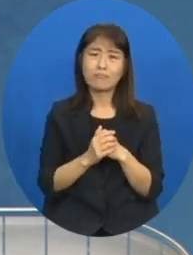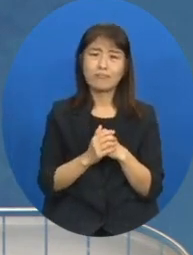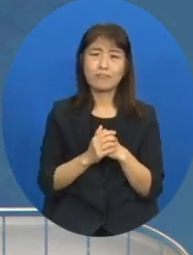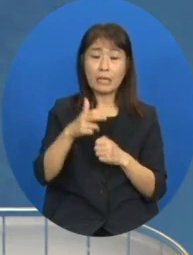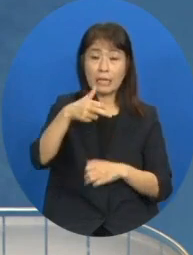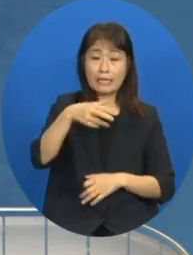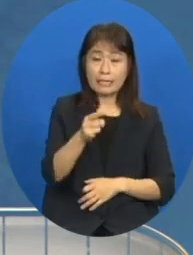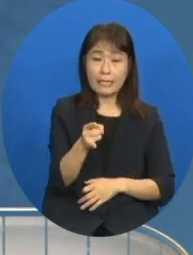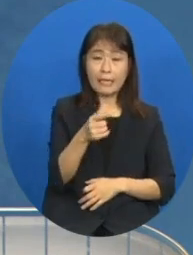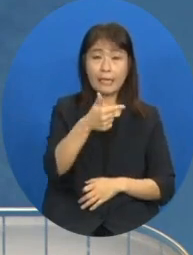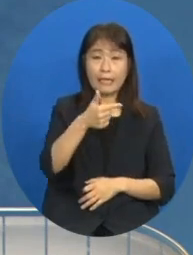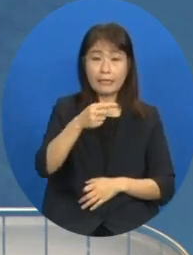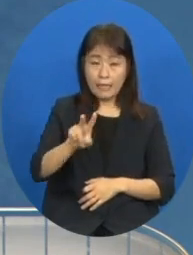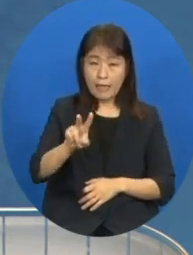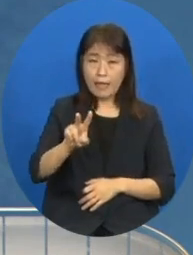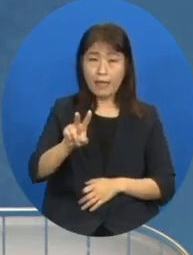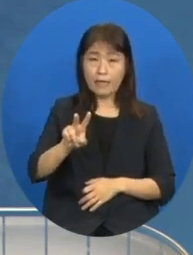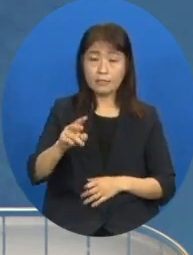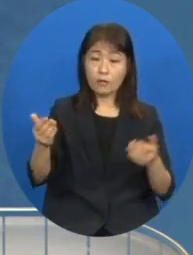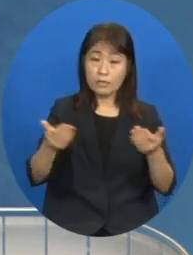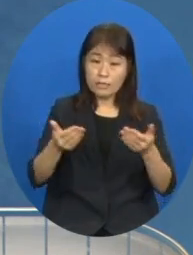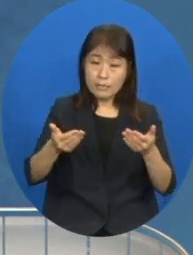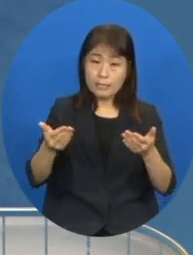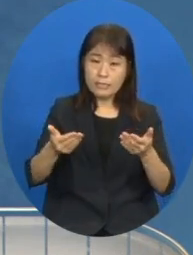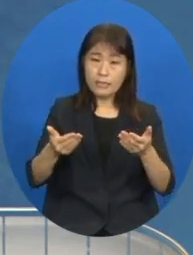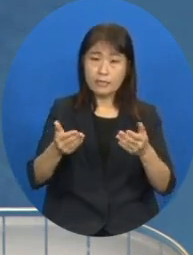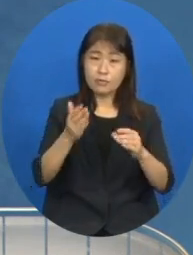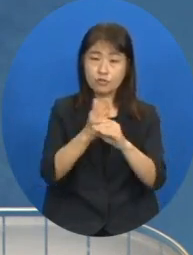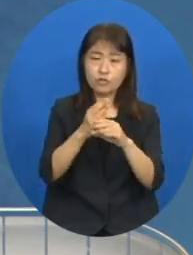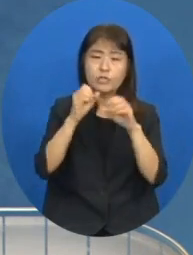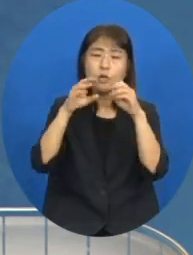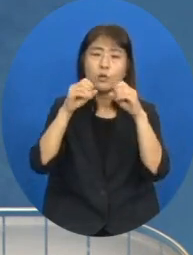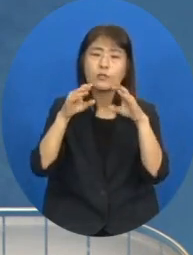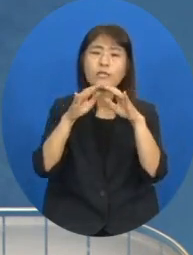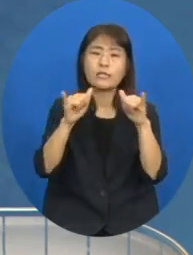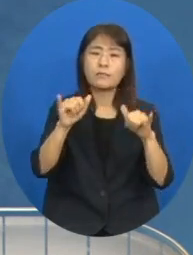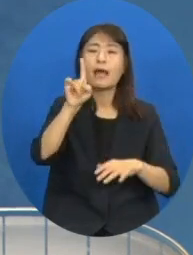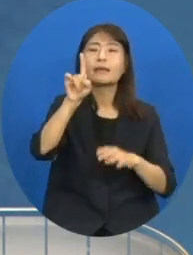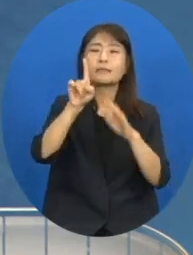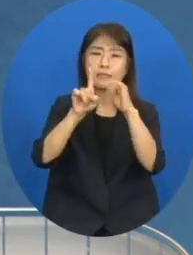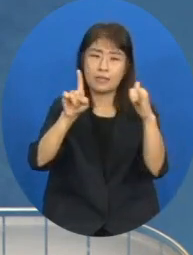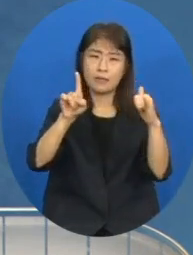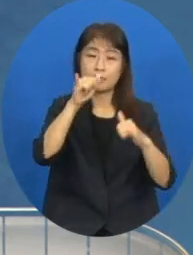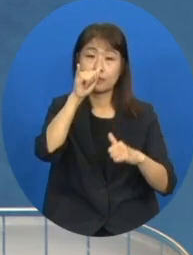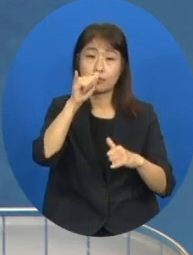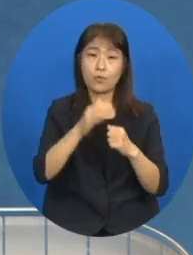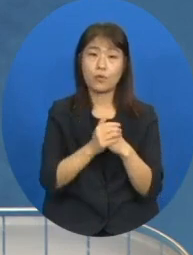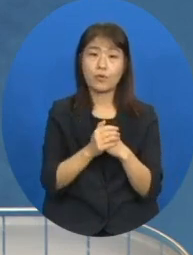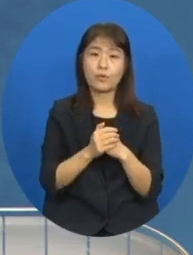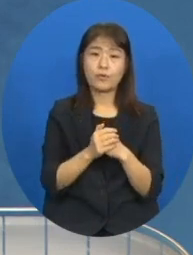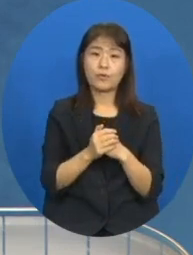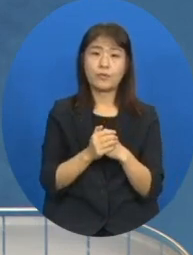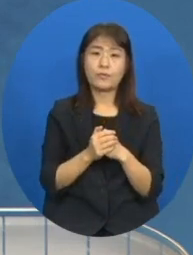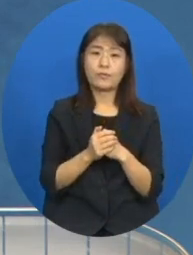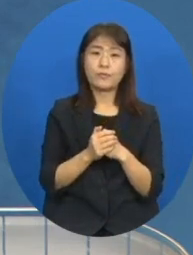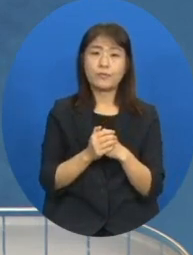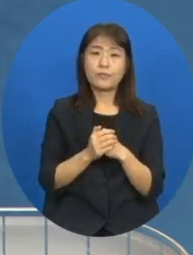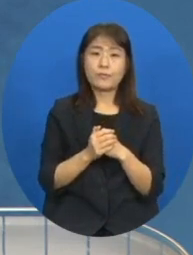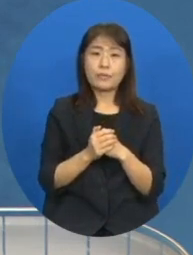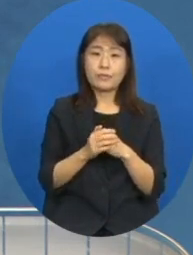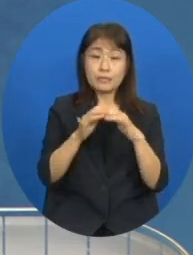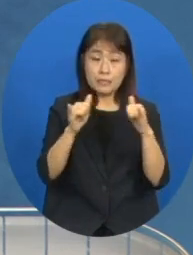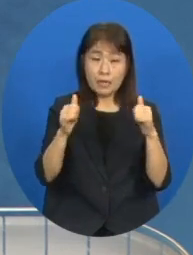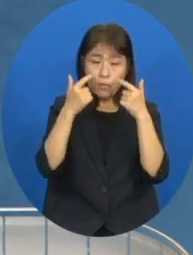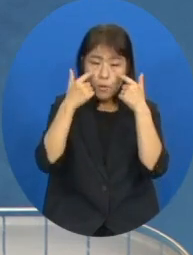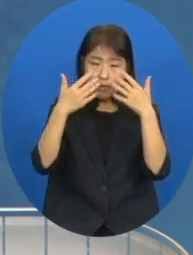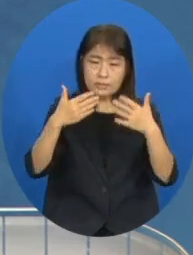케냐에 사역하시는 아주 신실한 선교사님 한 분이 계십니다. 저는 뭐 사람을 정확히